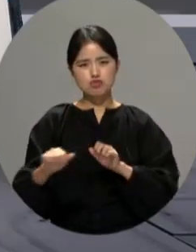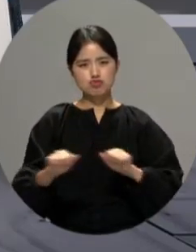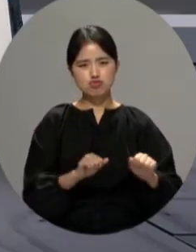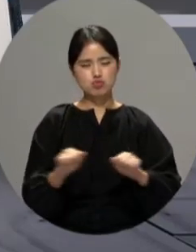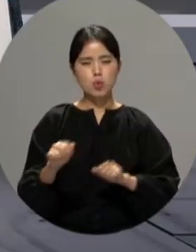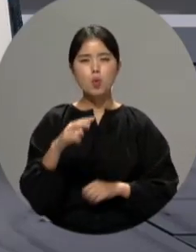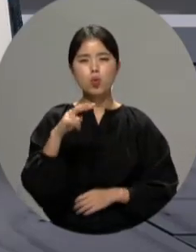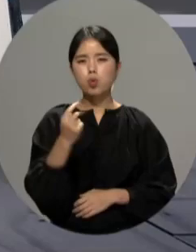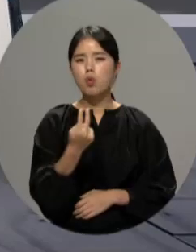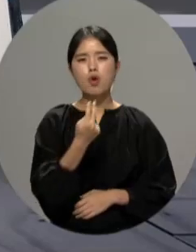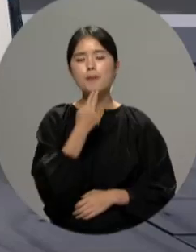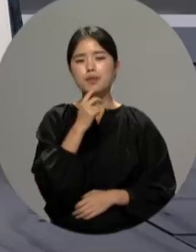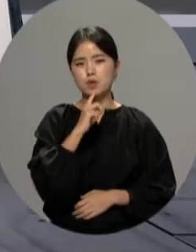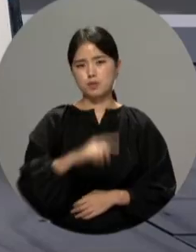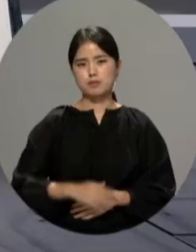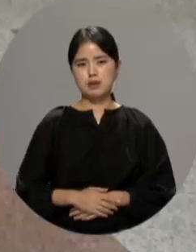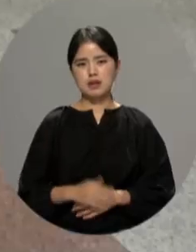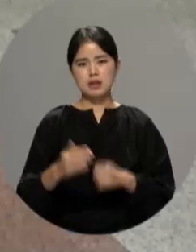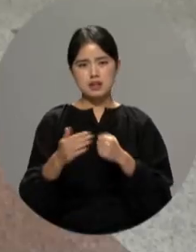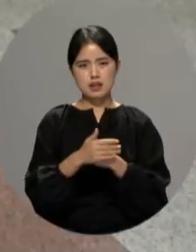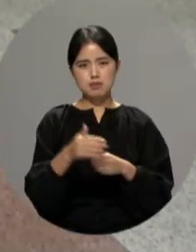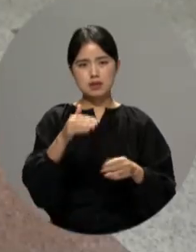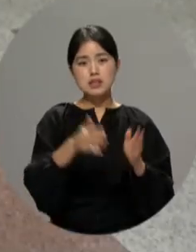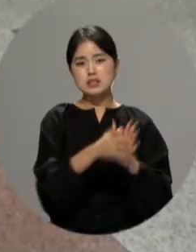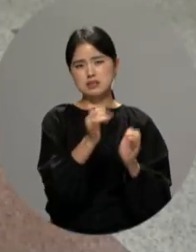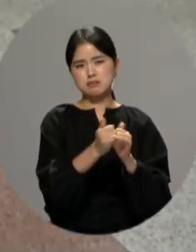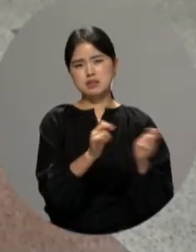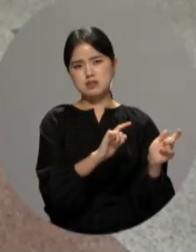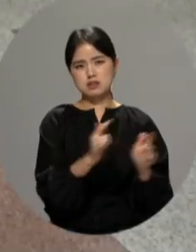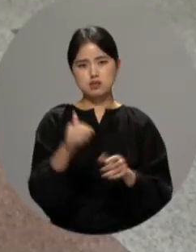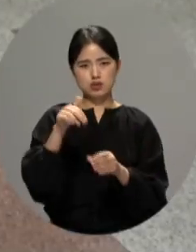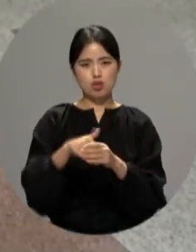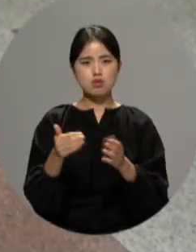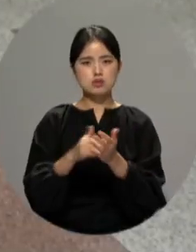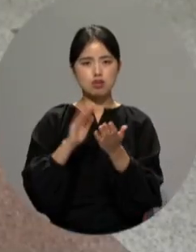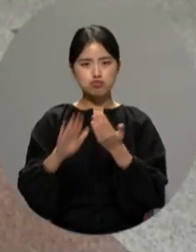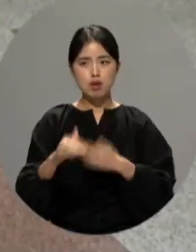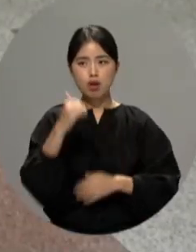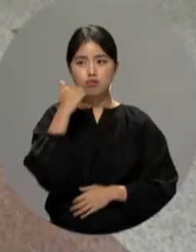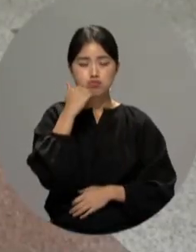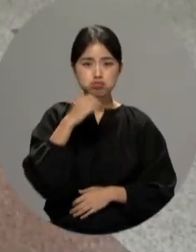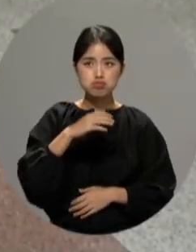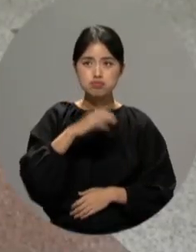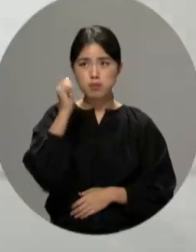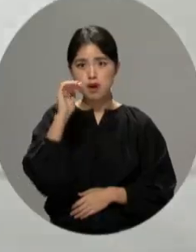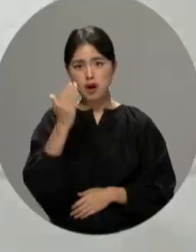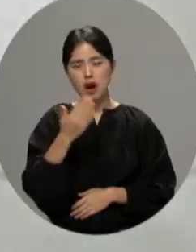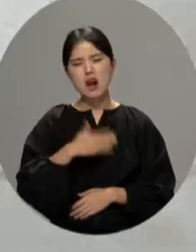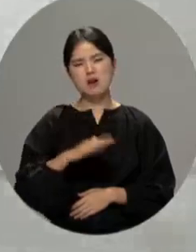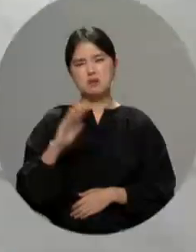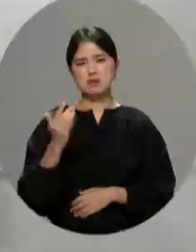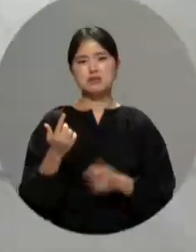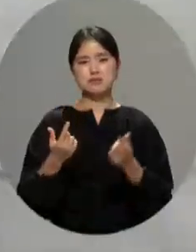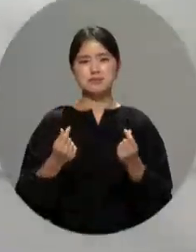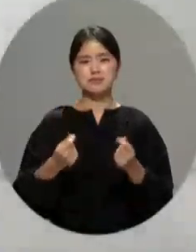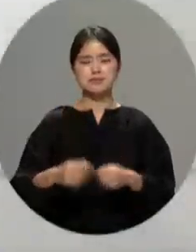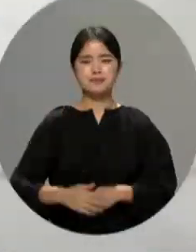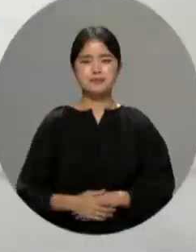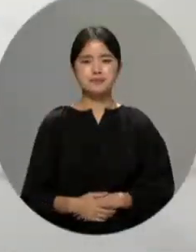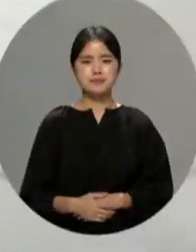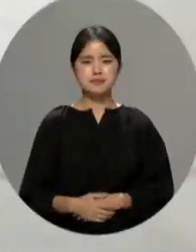할 수 없도록 규정돼 있어 유권자들은 선거가 끝난 이후에야 누가 당선됐는지 알게 되는 경우가